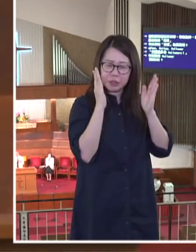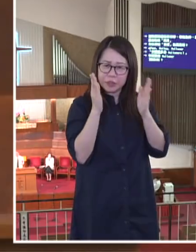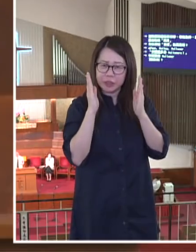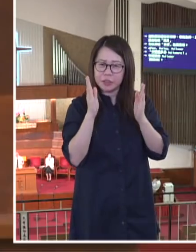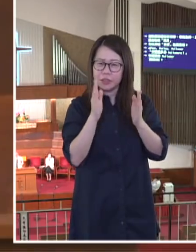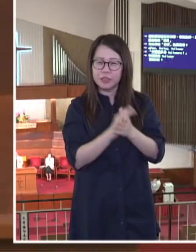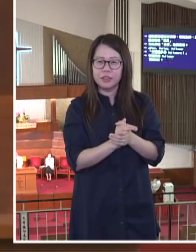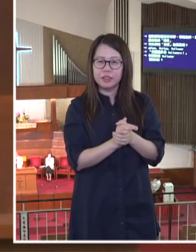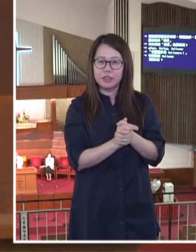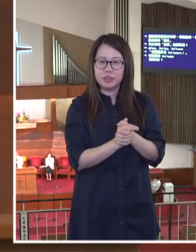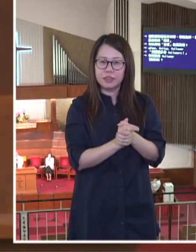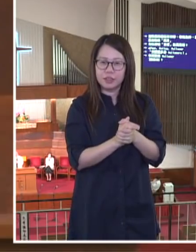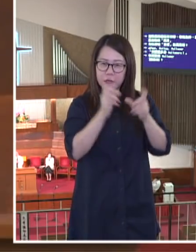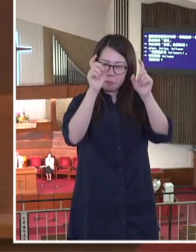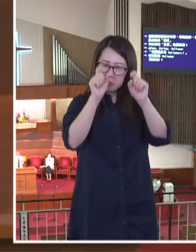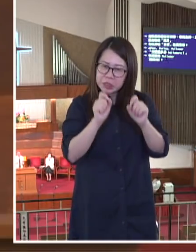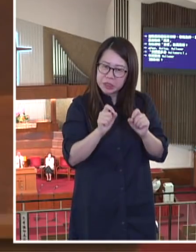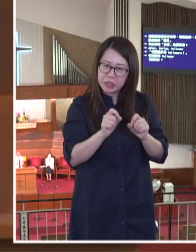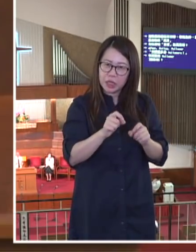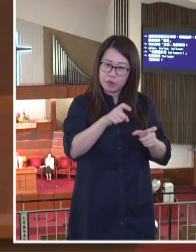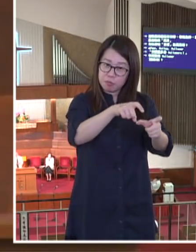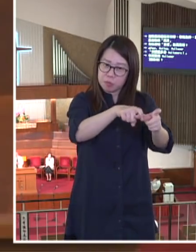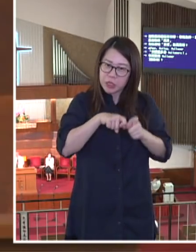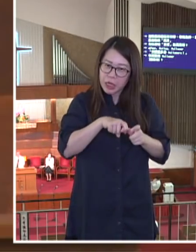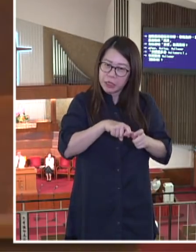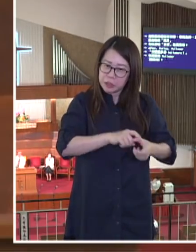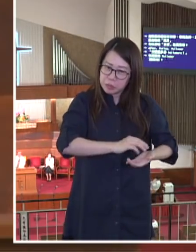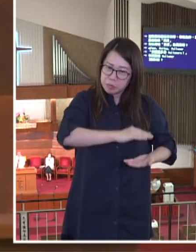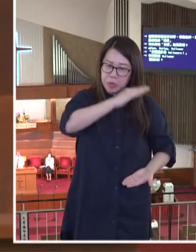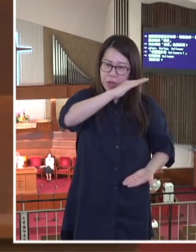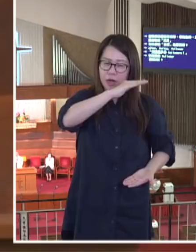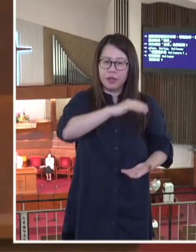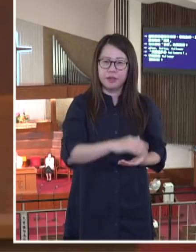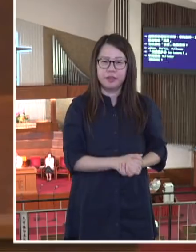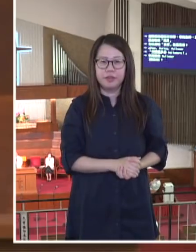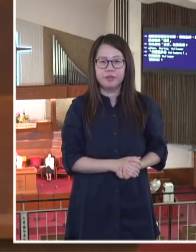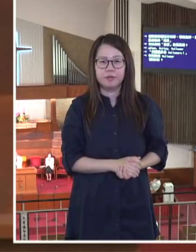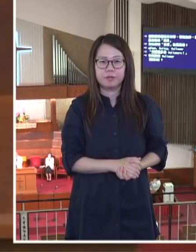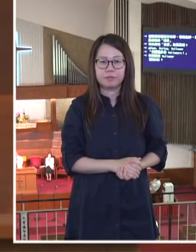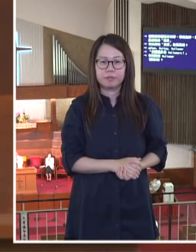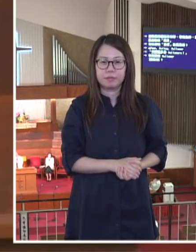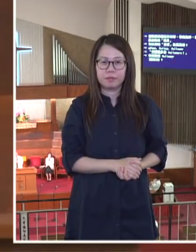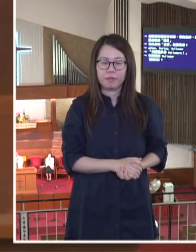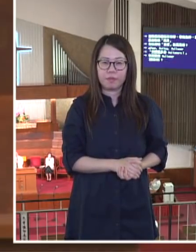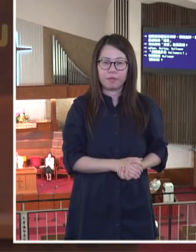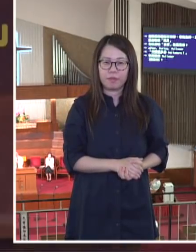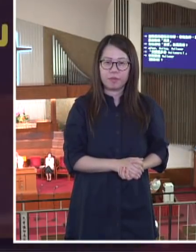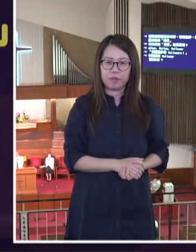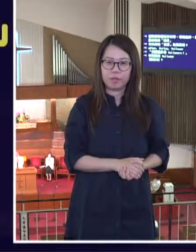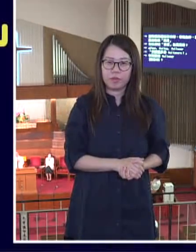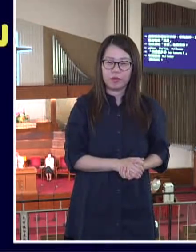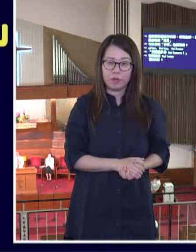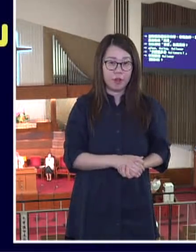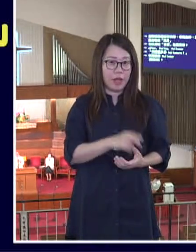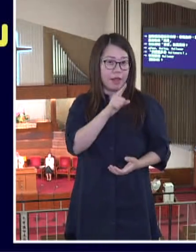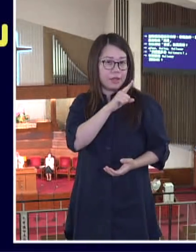其实追求紧赚钱啊！佢哋讲得好白噶，我冇嘅，即系净系我就即系觉得我知道啊，有多啲人跟住我吓，即系